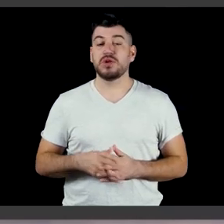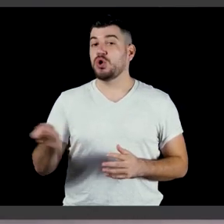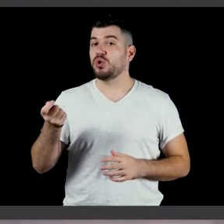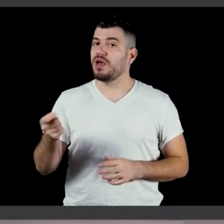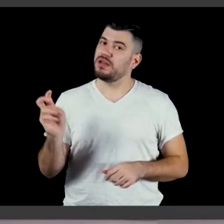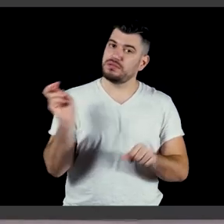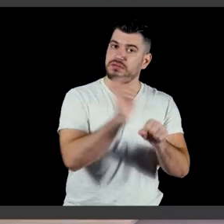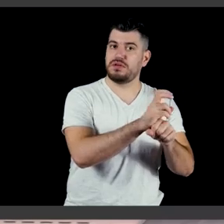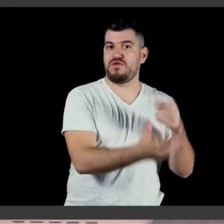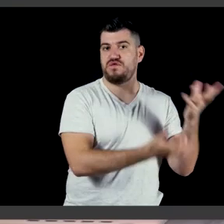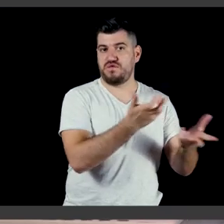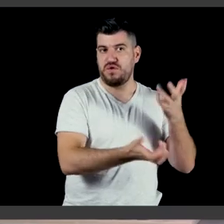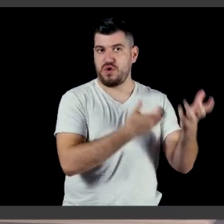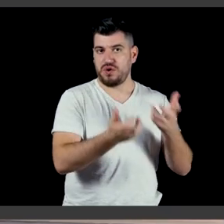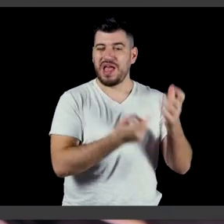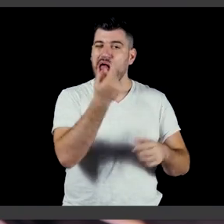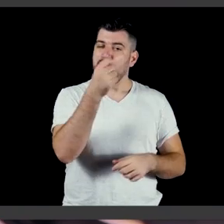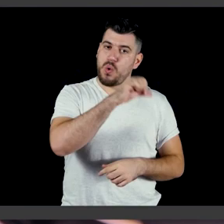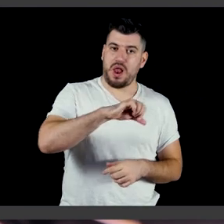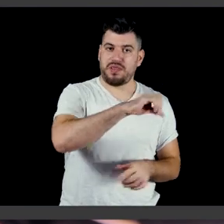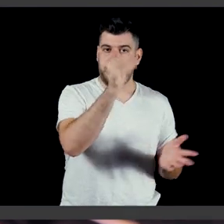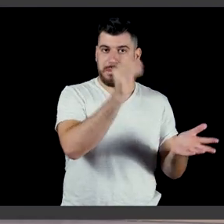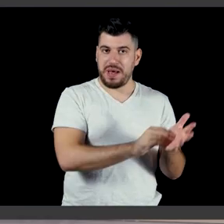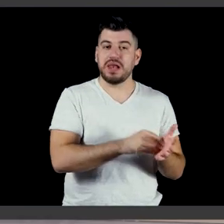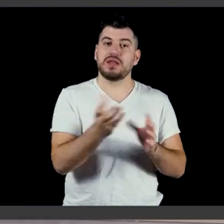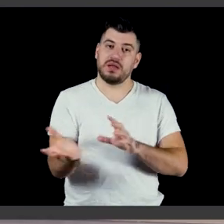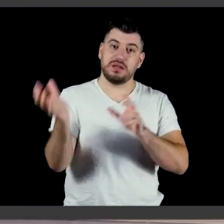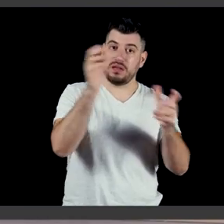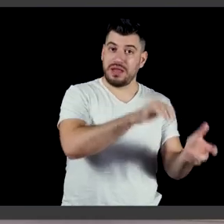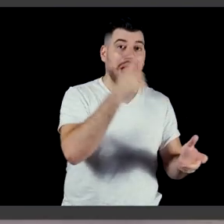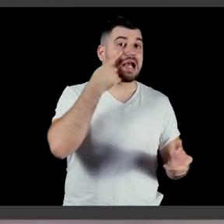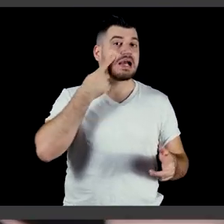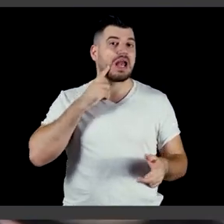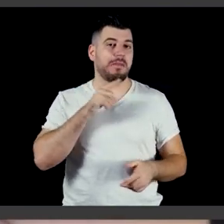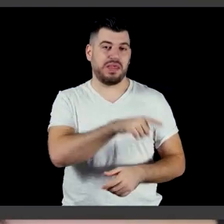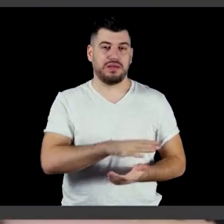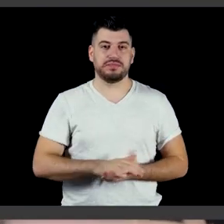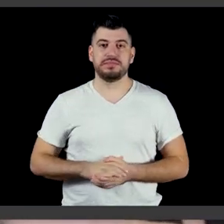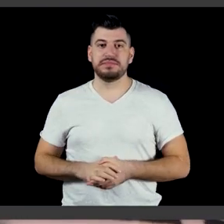Τηγάνι πίσω στη φωτιά. Μια σταγιά ελαιόλαδο και πάει μέσα το κρεμμύδι.